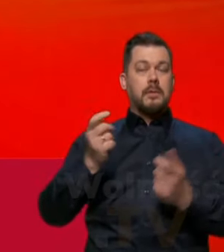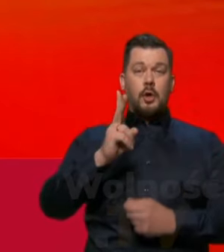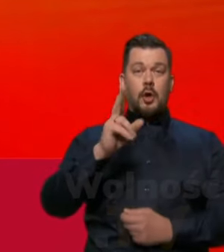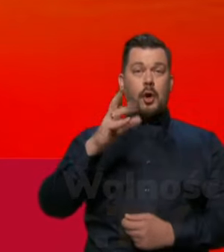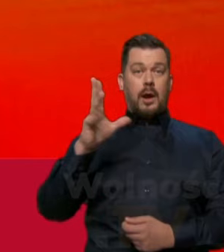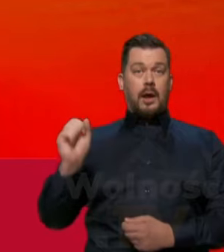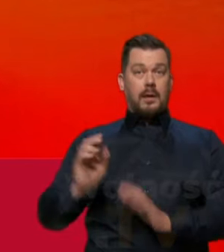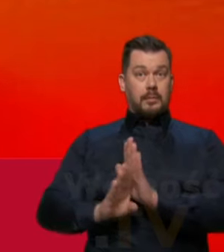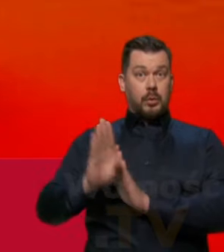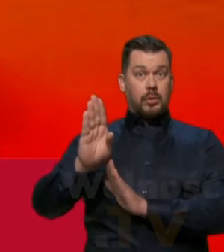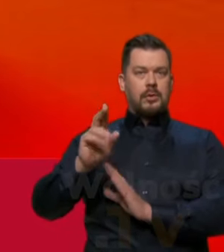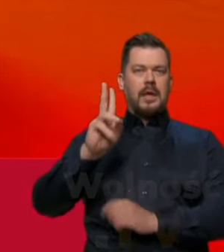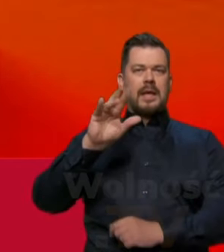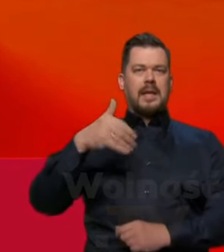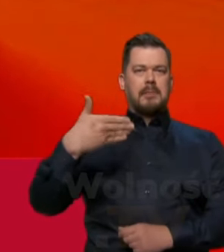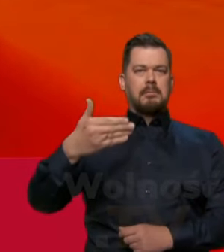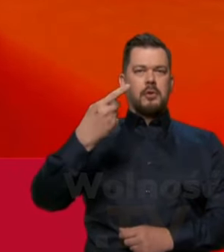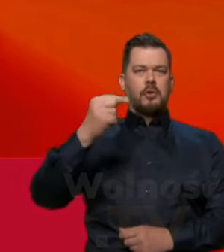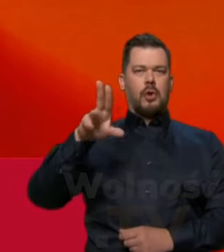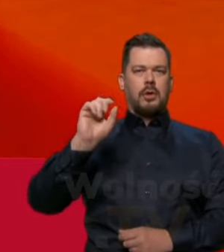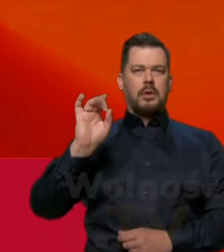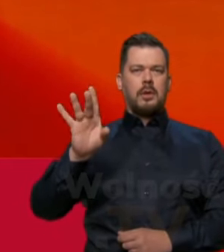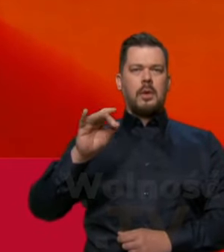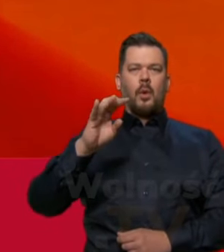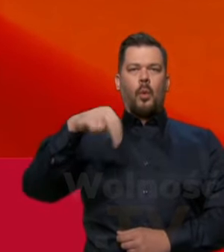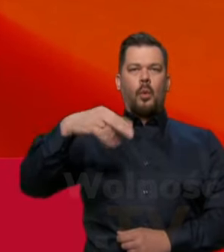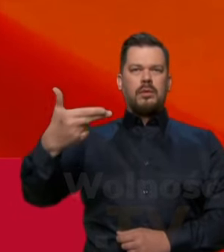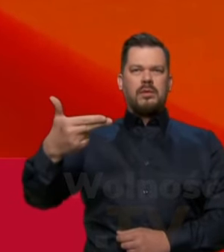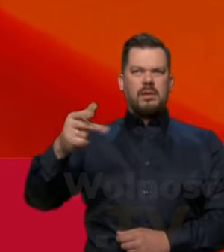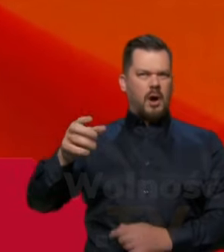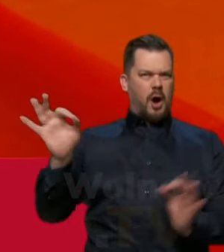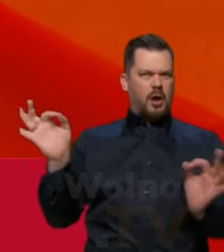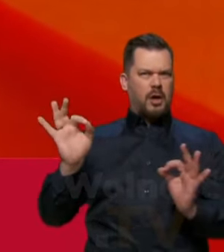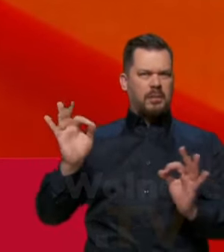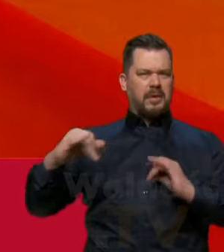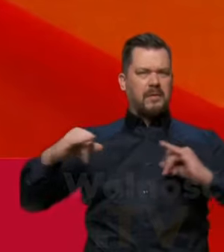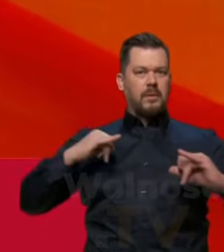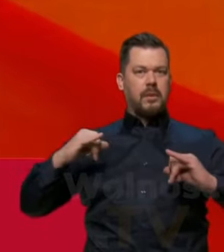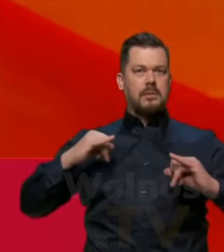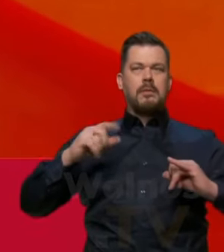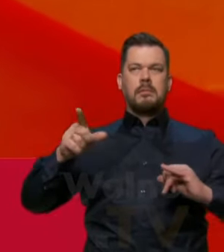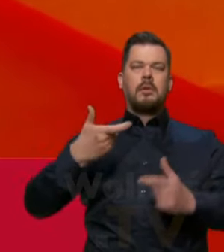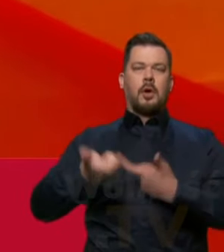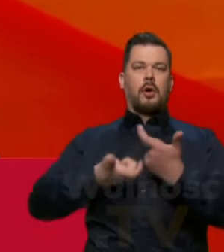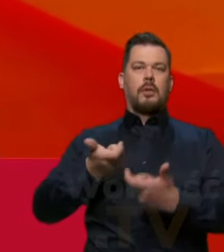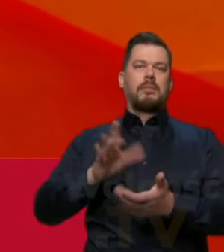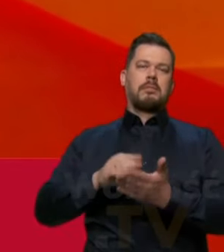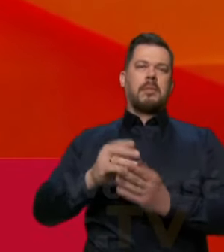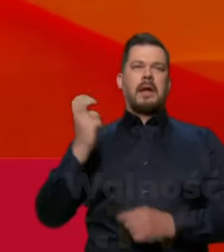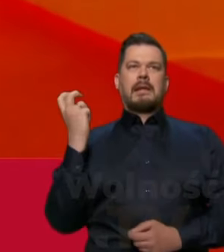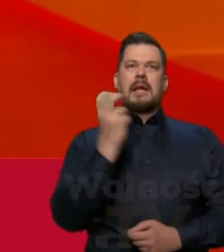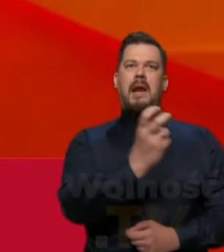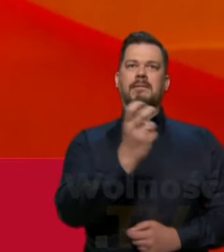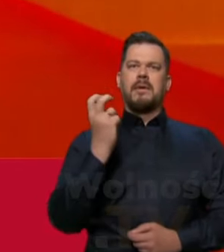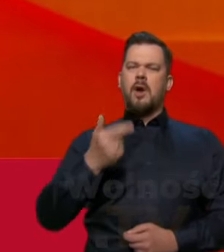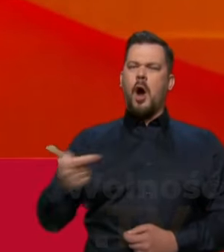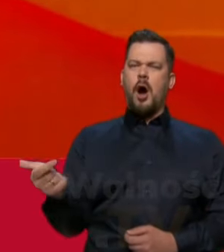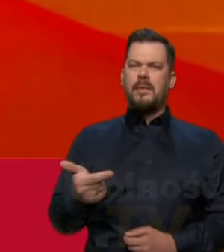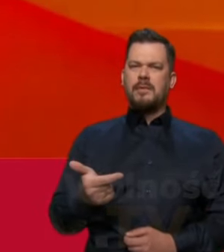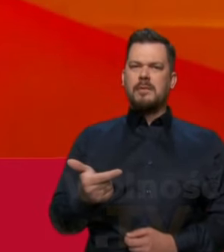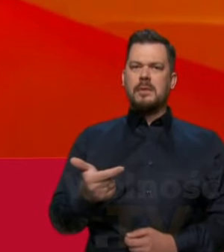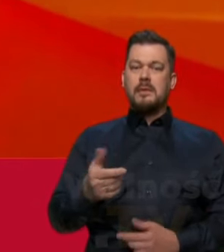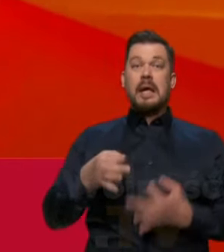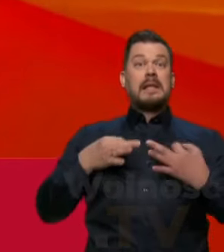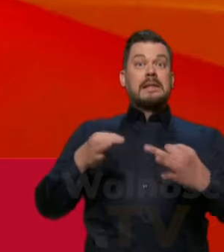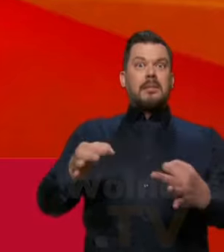Północnej działa Kim Jong-un, taki dyktator okropny. I on tam wprowadza na przykład tramwaje obowiązkowo,